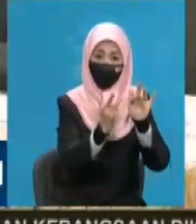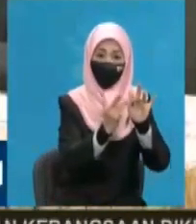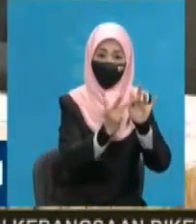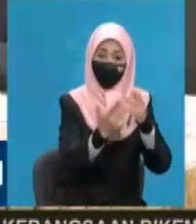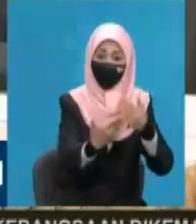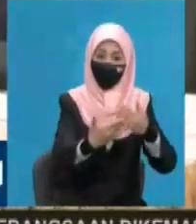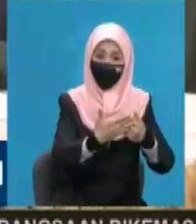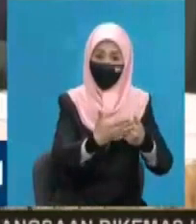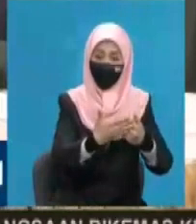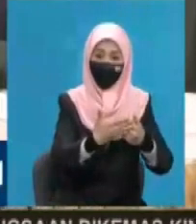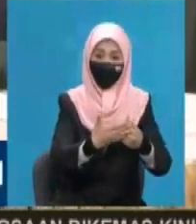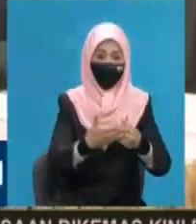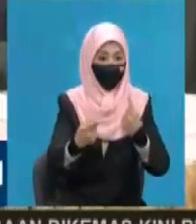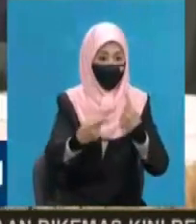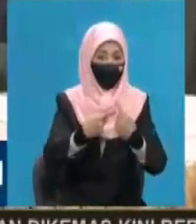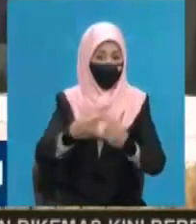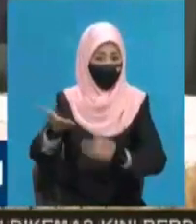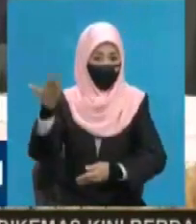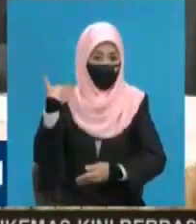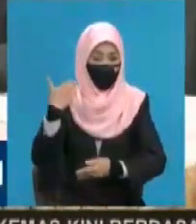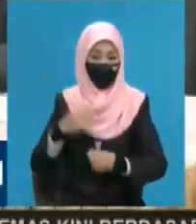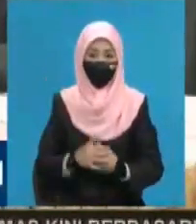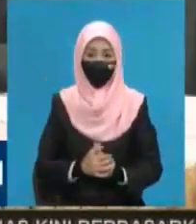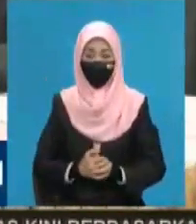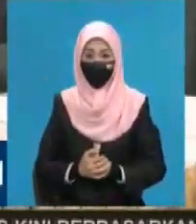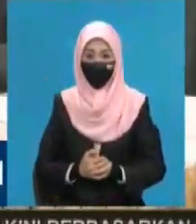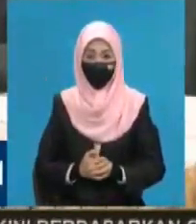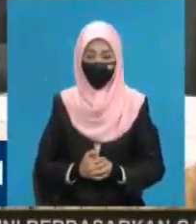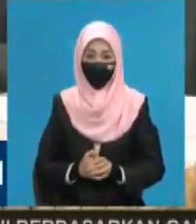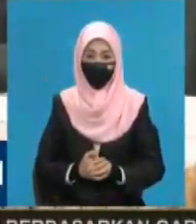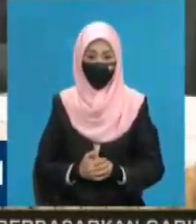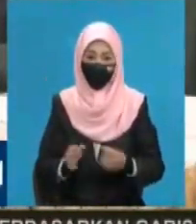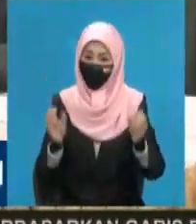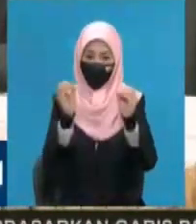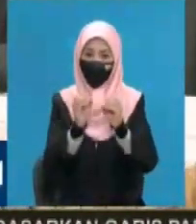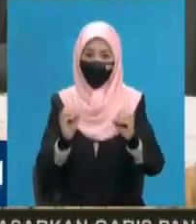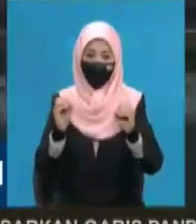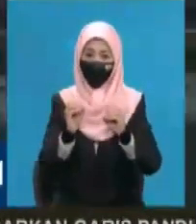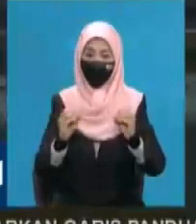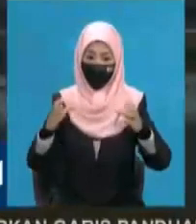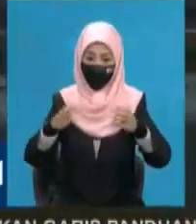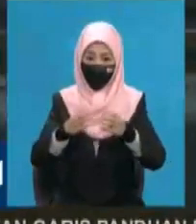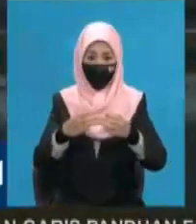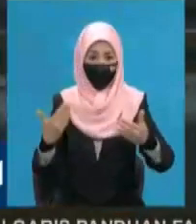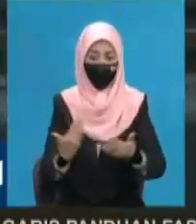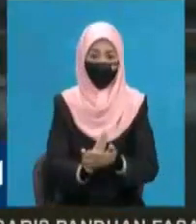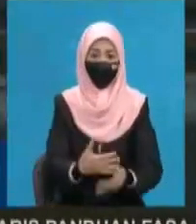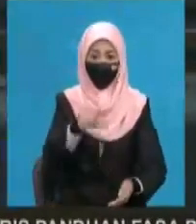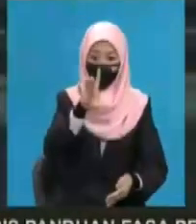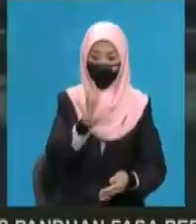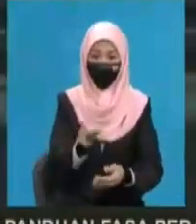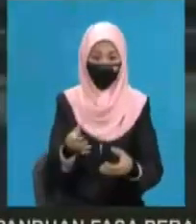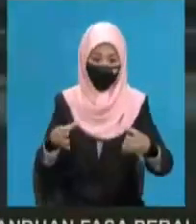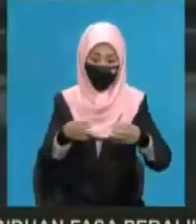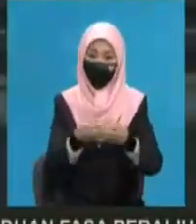terdekat kepada beberapa cash positif sebelumnya sementara itu tidak ada castable dikesan 8 kelas telah